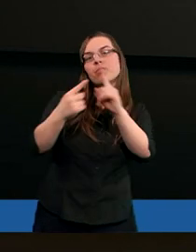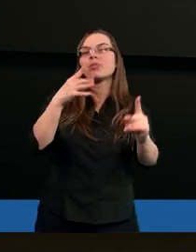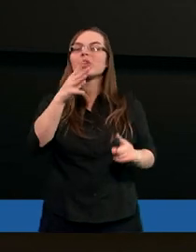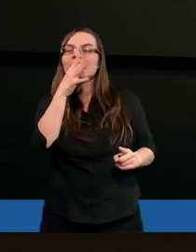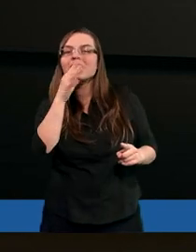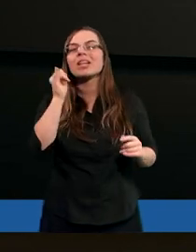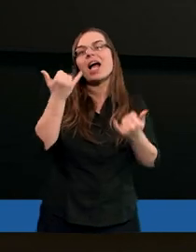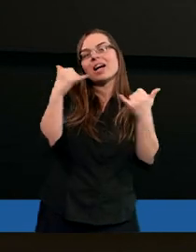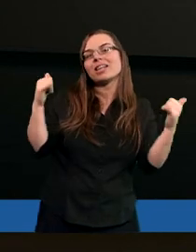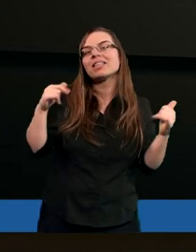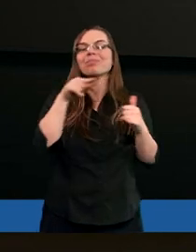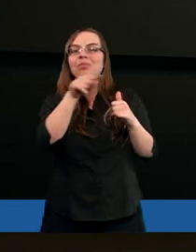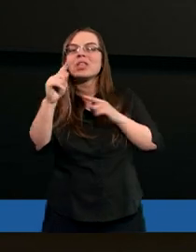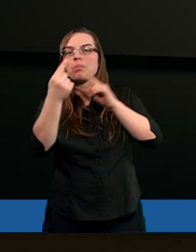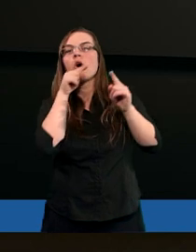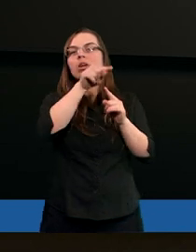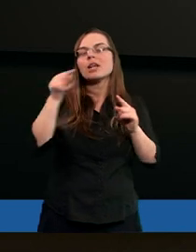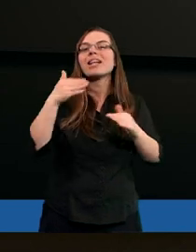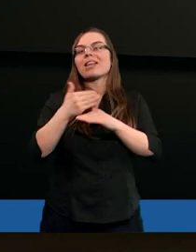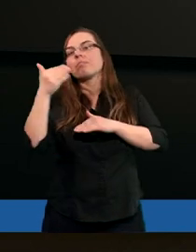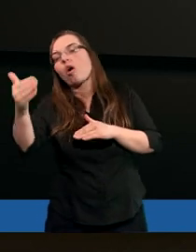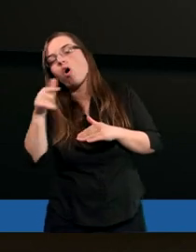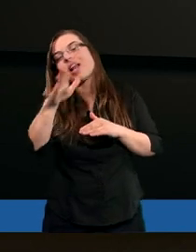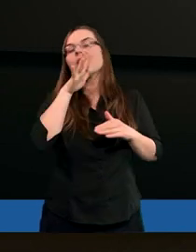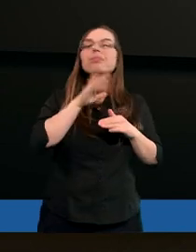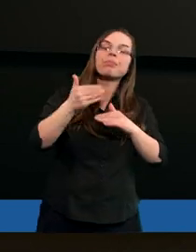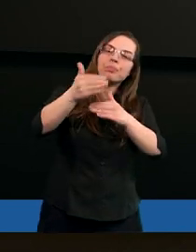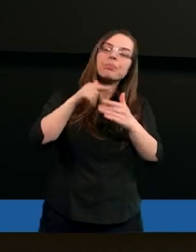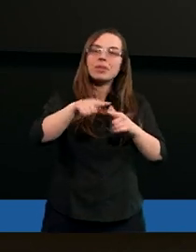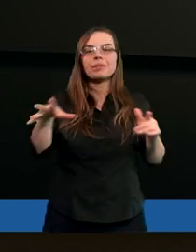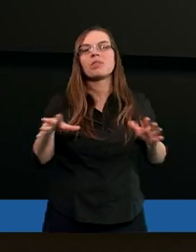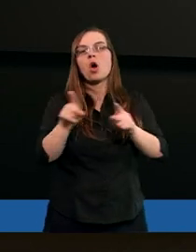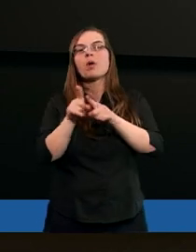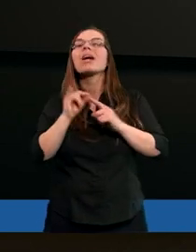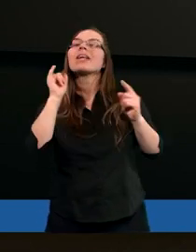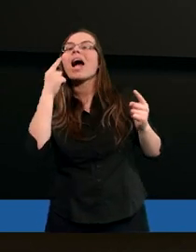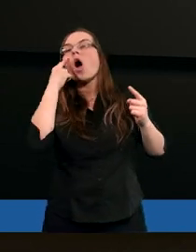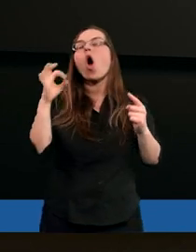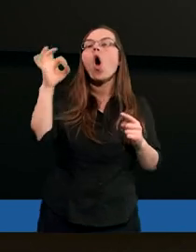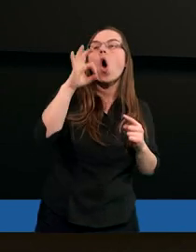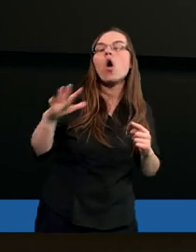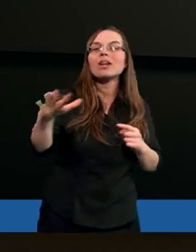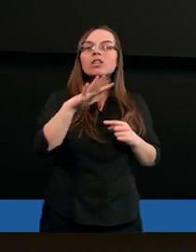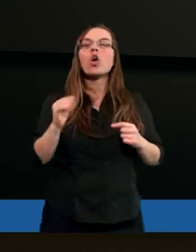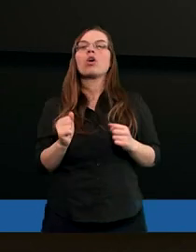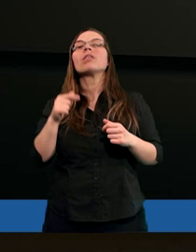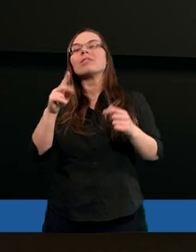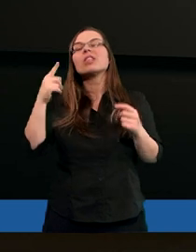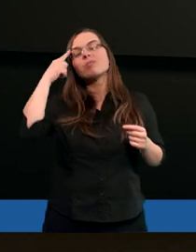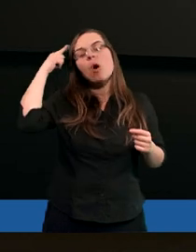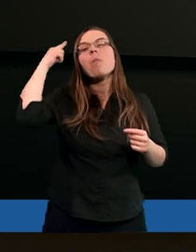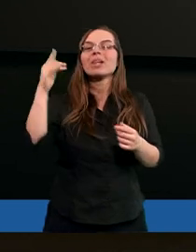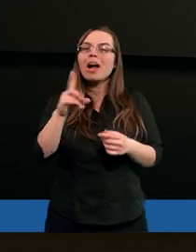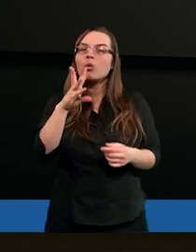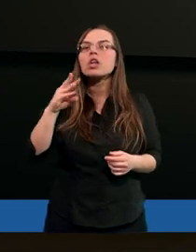Żydów, jak również i z Pogan. Tak. A w jakich okolicznościach? Już Julian wspomniał,